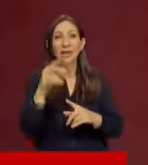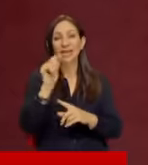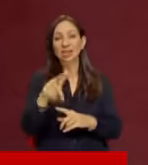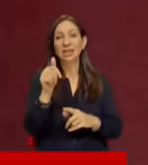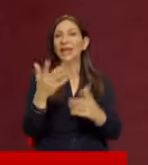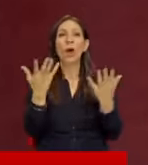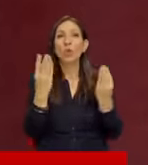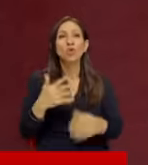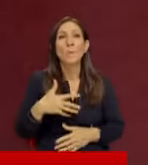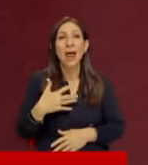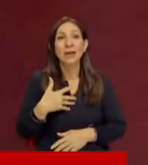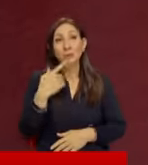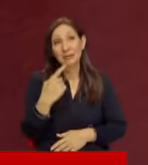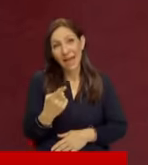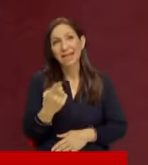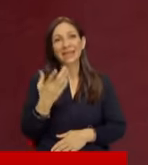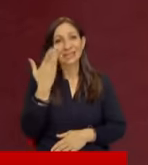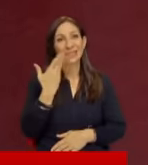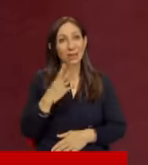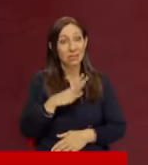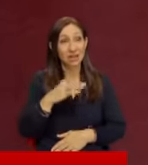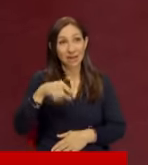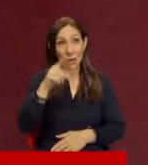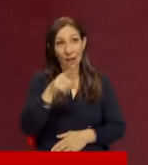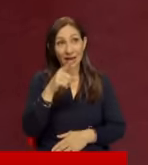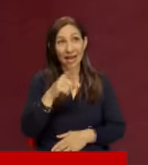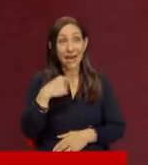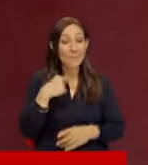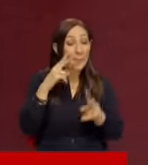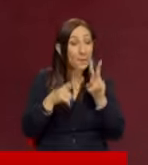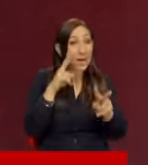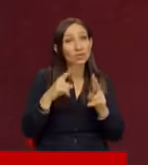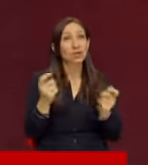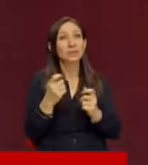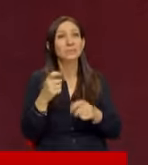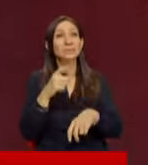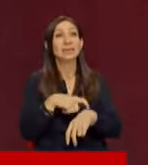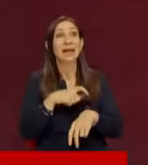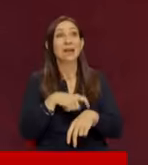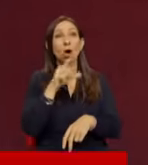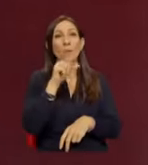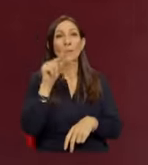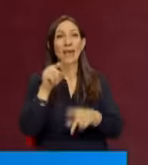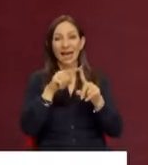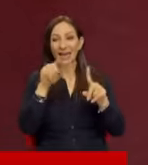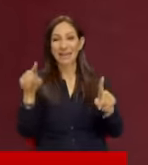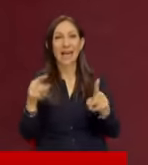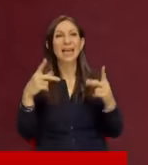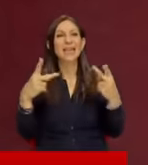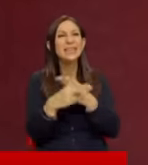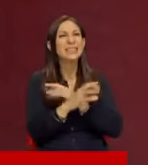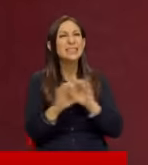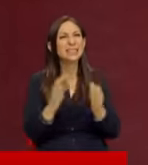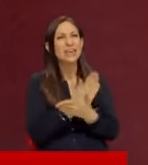ilçede ne olduğunu merak ediyorum. Diğer izleyicilerimiz varsa onlara da yetişmeye çalışalım. Saat 11'e kadar kesintisiz bir